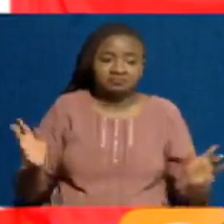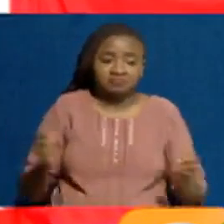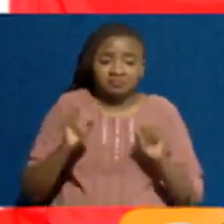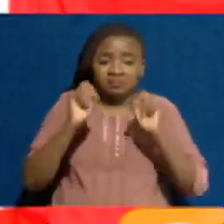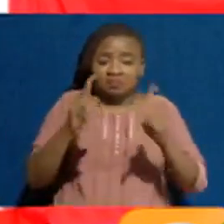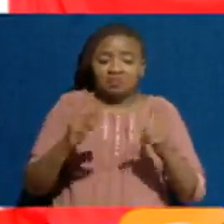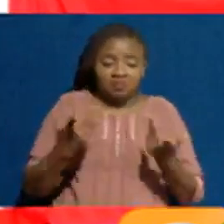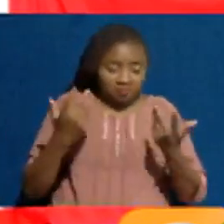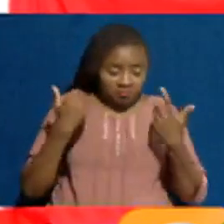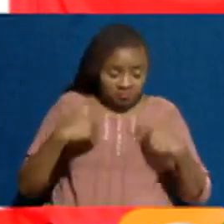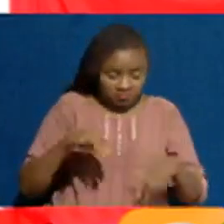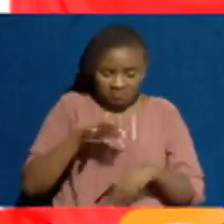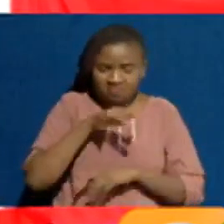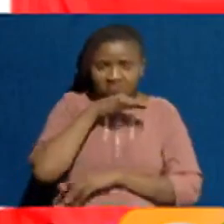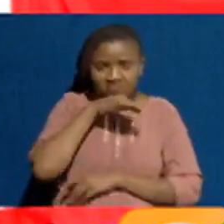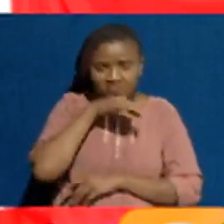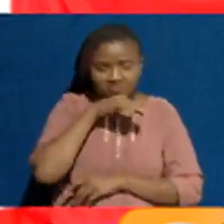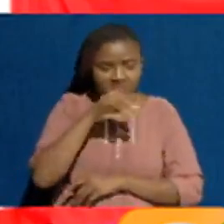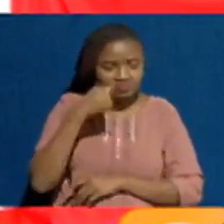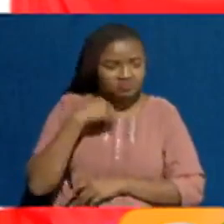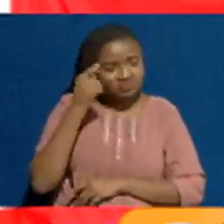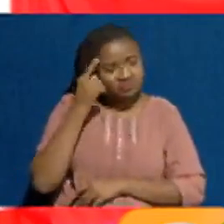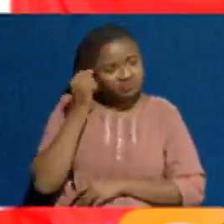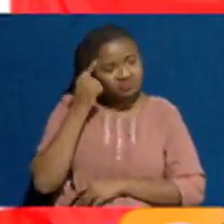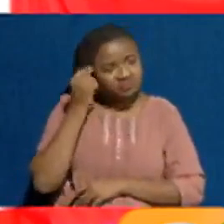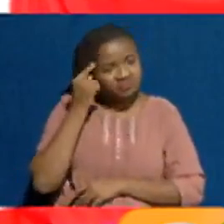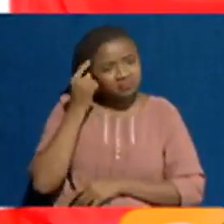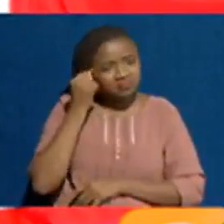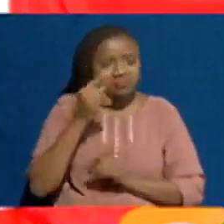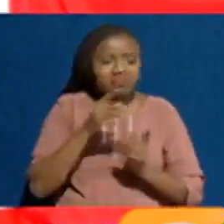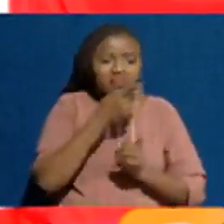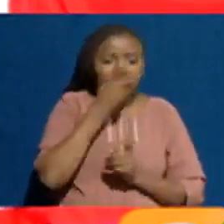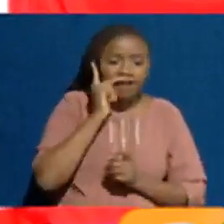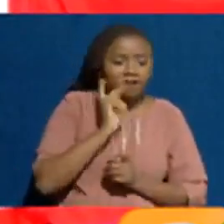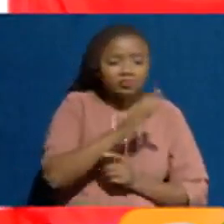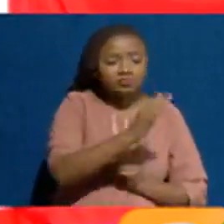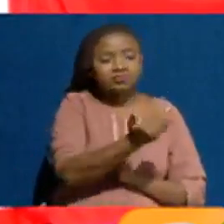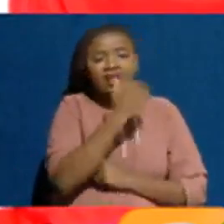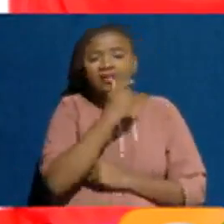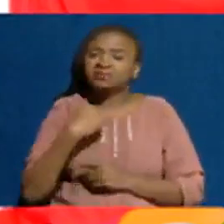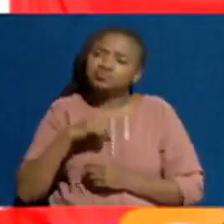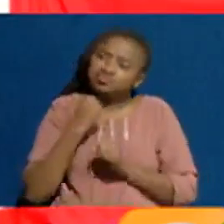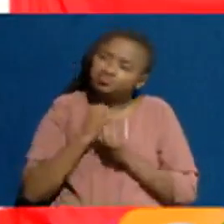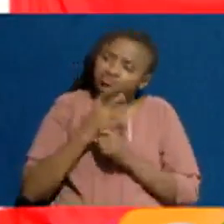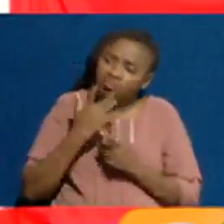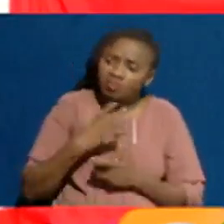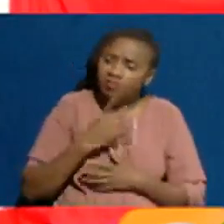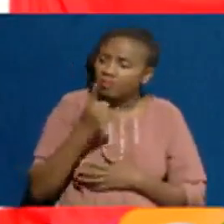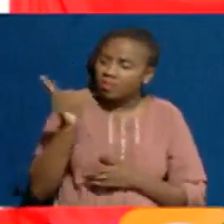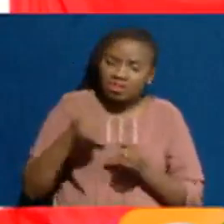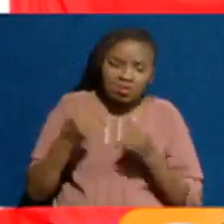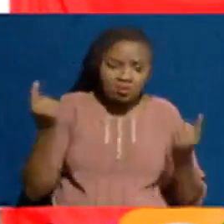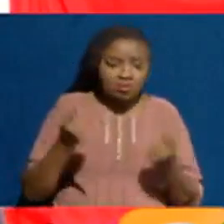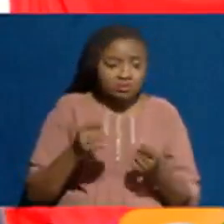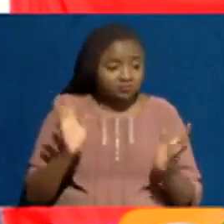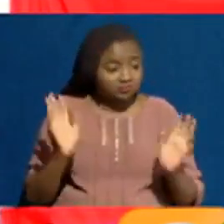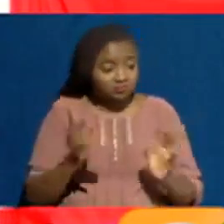akaniuliza, tufanye nini? Jamaa wamekataa hii. Nikamwambia Kalonzo,